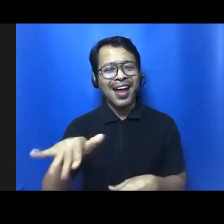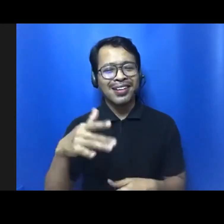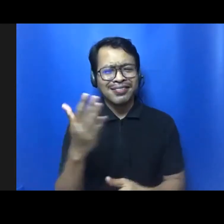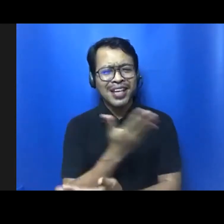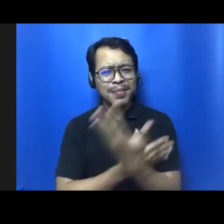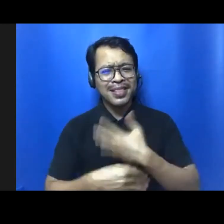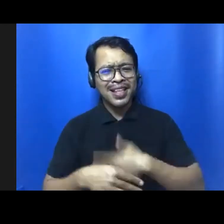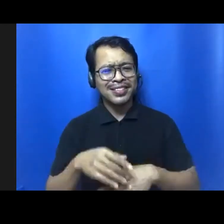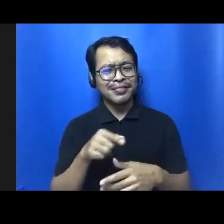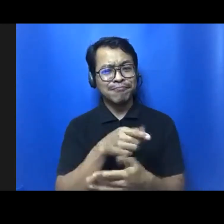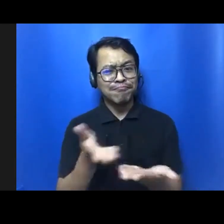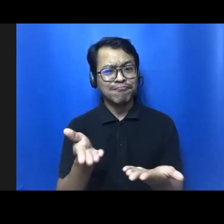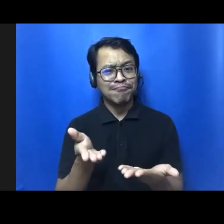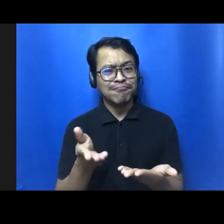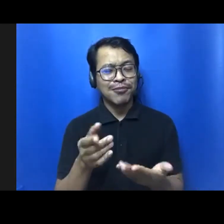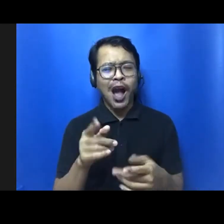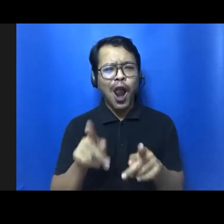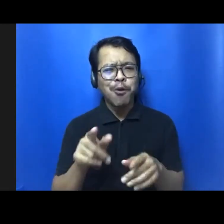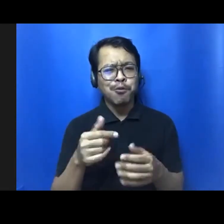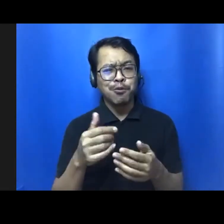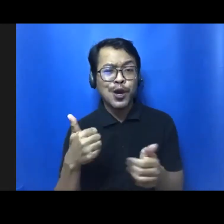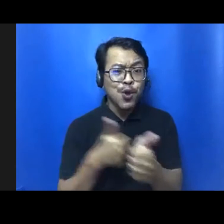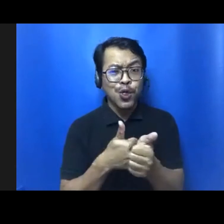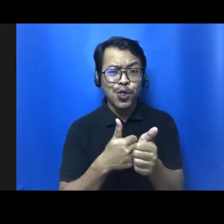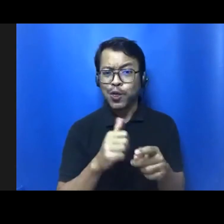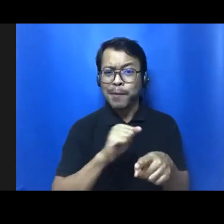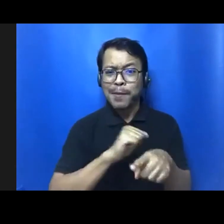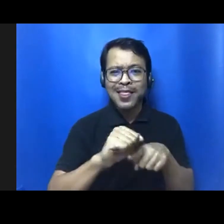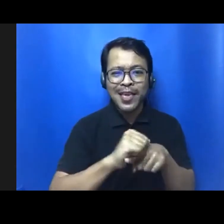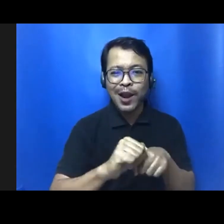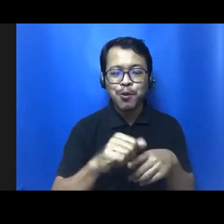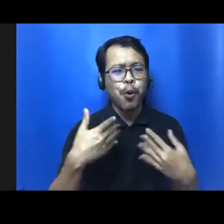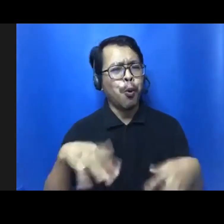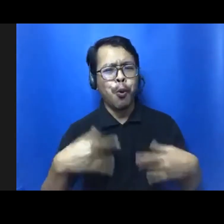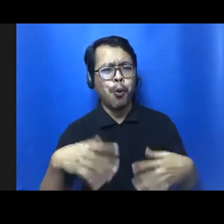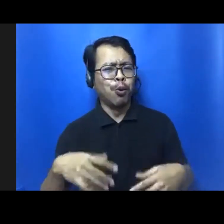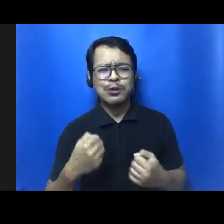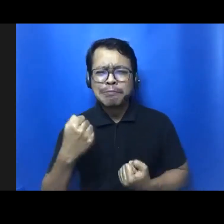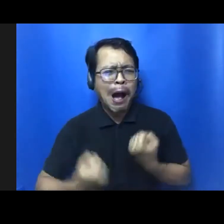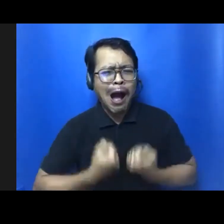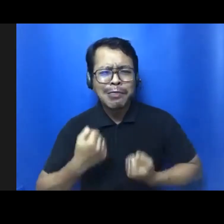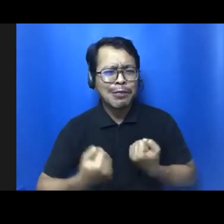ini ketika berlatih semangatnya lebih gitu,